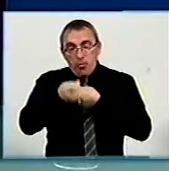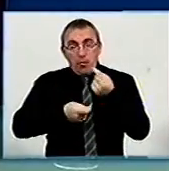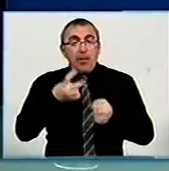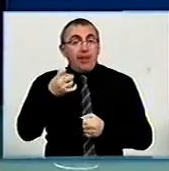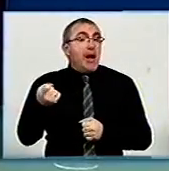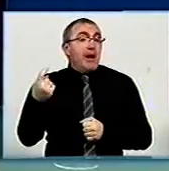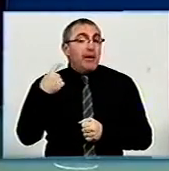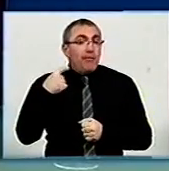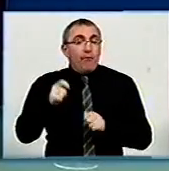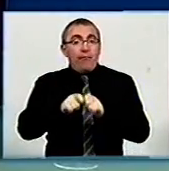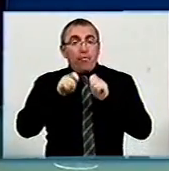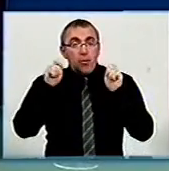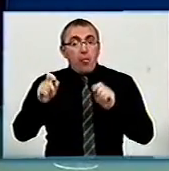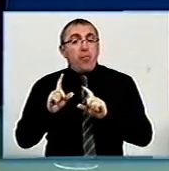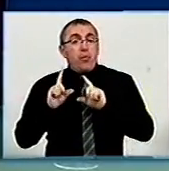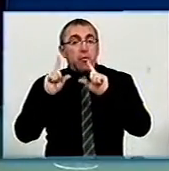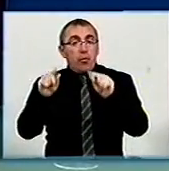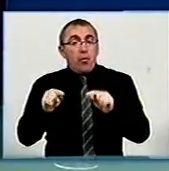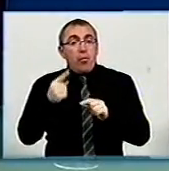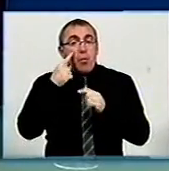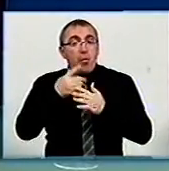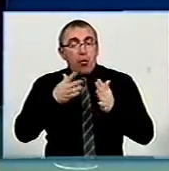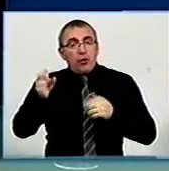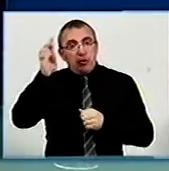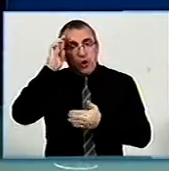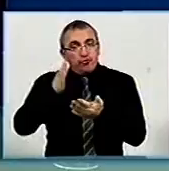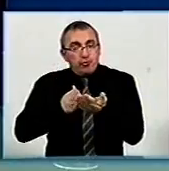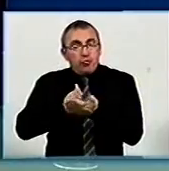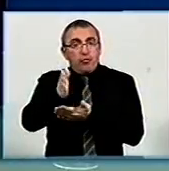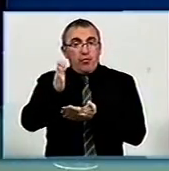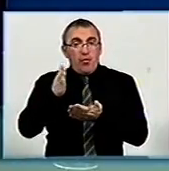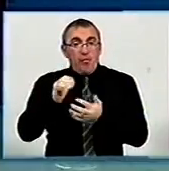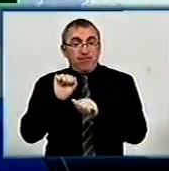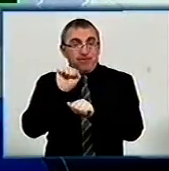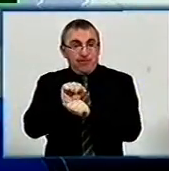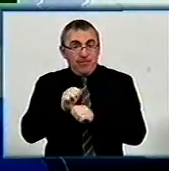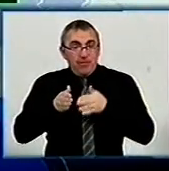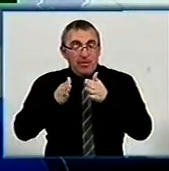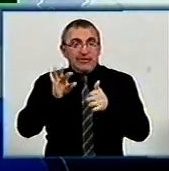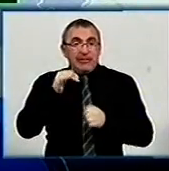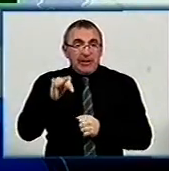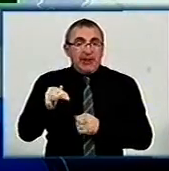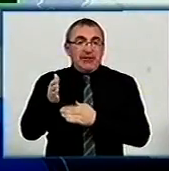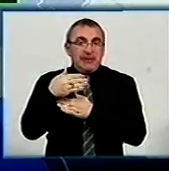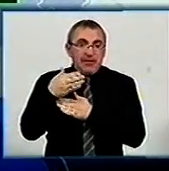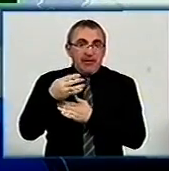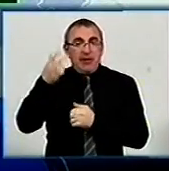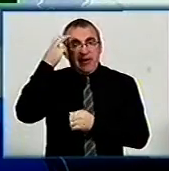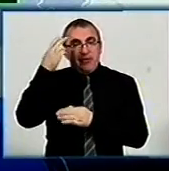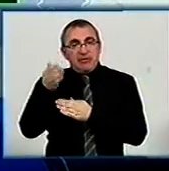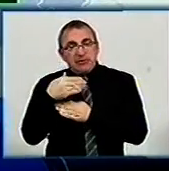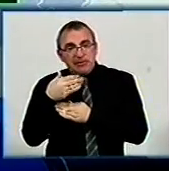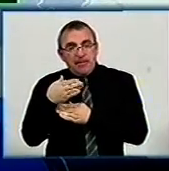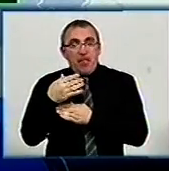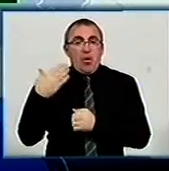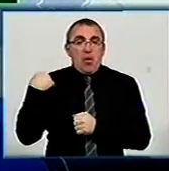На Кіровоградщині відкрили проїзд на основних 6 державних напрямках. Розблоковані дороги Стрий – Тернопіль – Кіровоград – Знам'янка, Київ – Знам'янка –